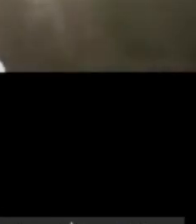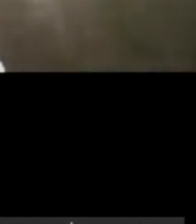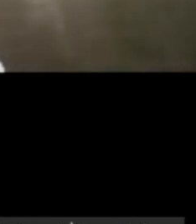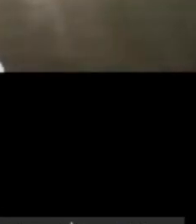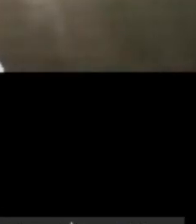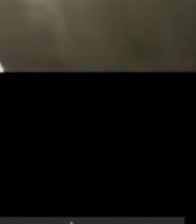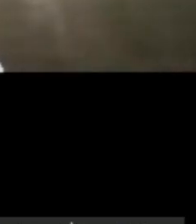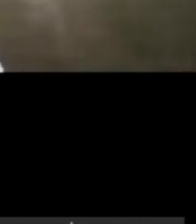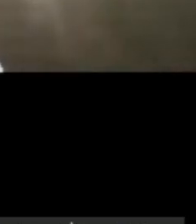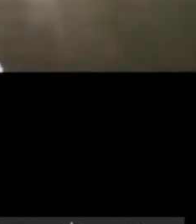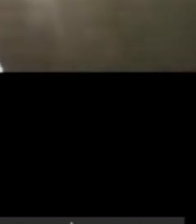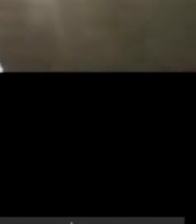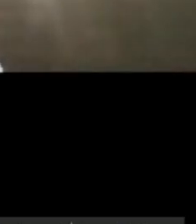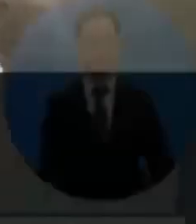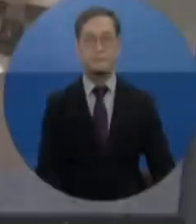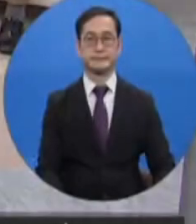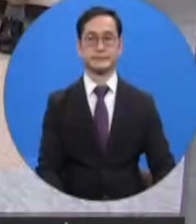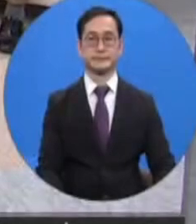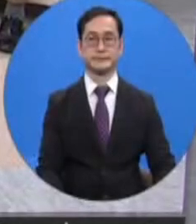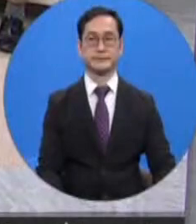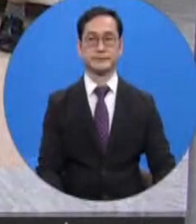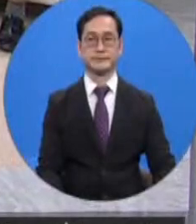네.